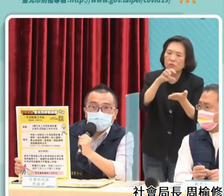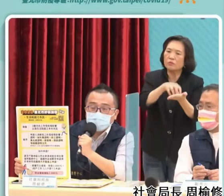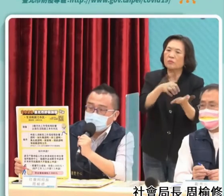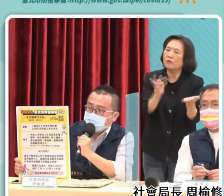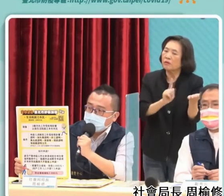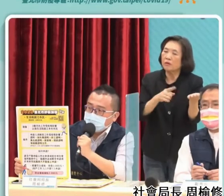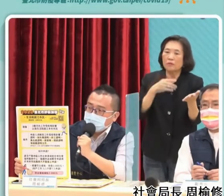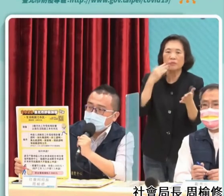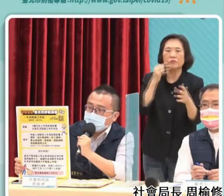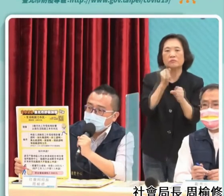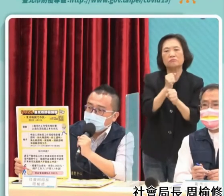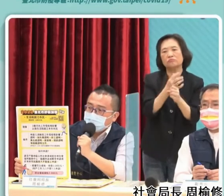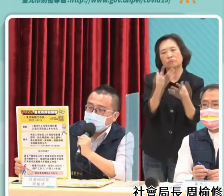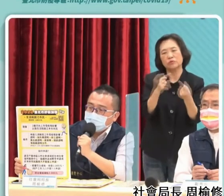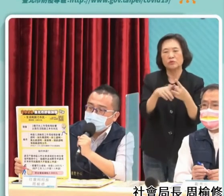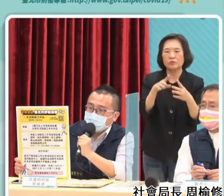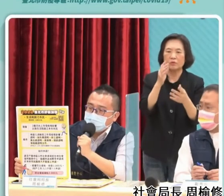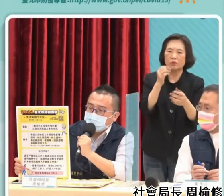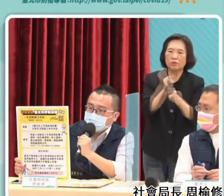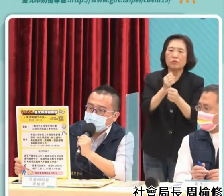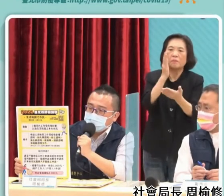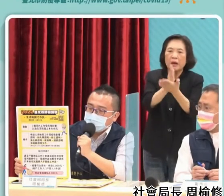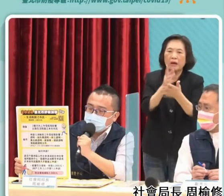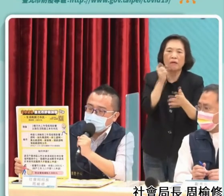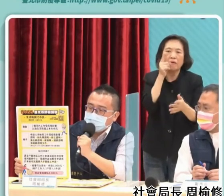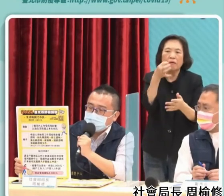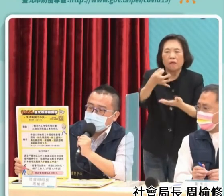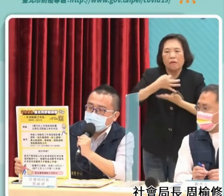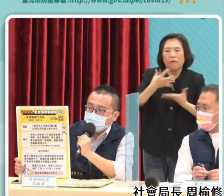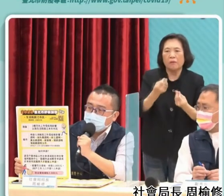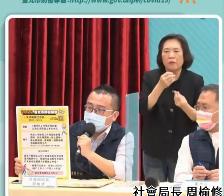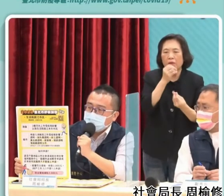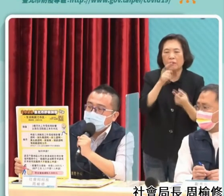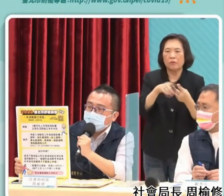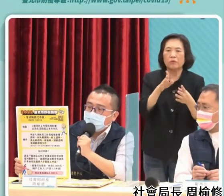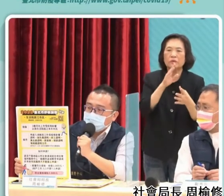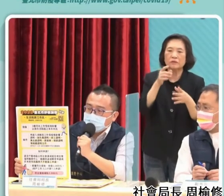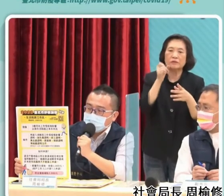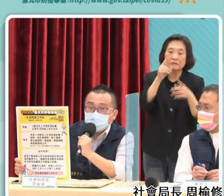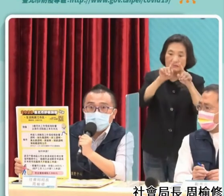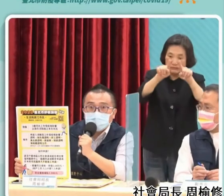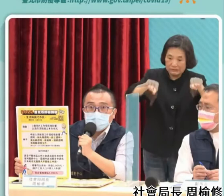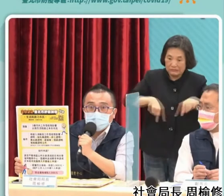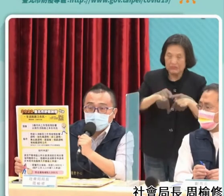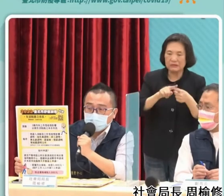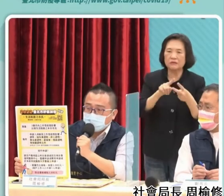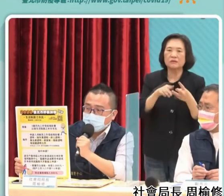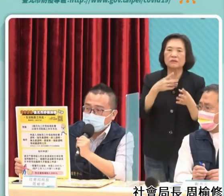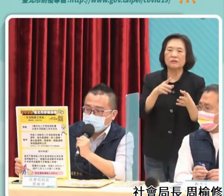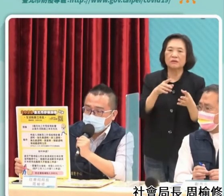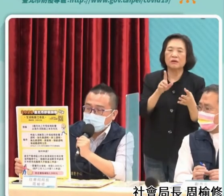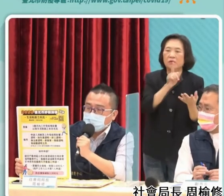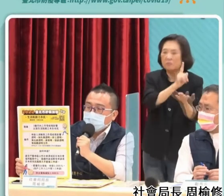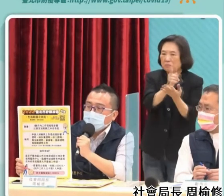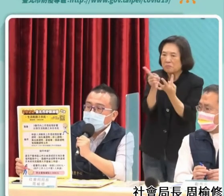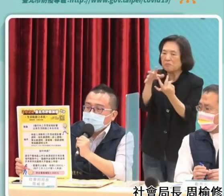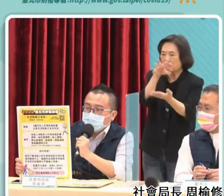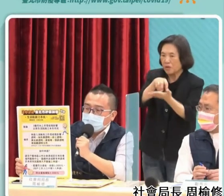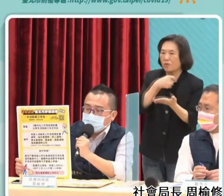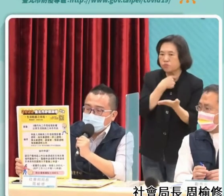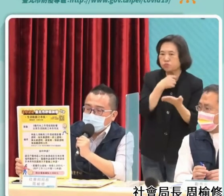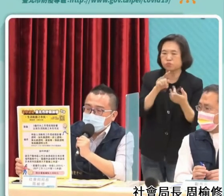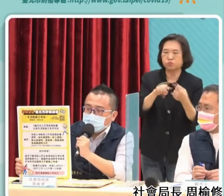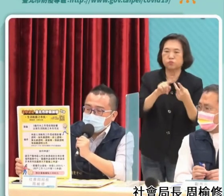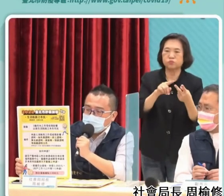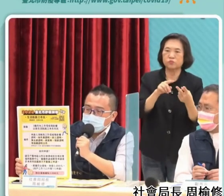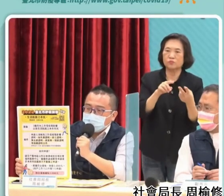明，譬如失业证明、停工或无薪资薪证明、薪资单或领薪证明等相关文件。那